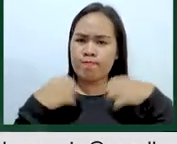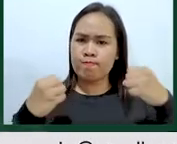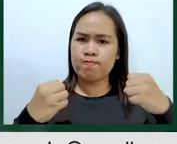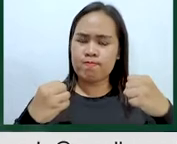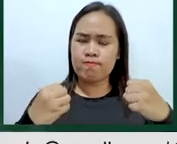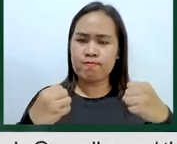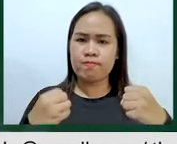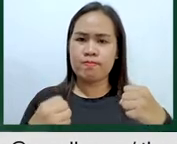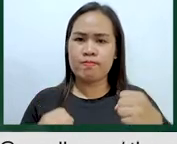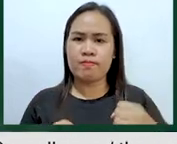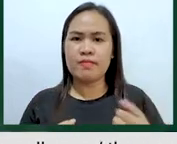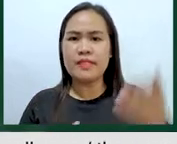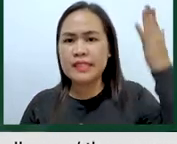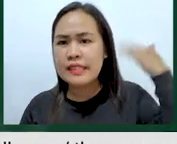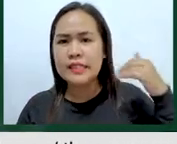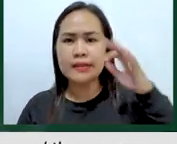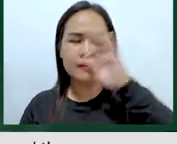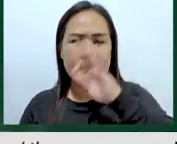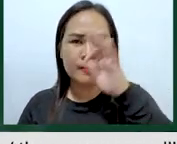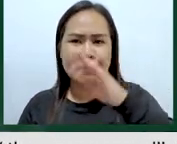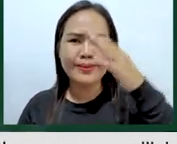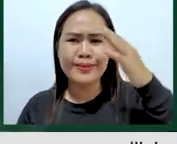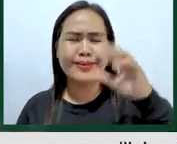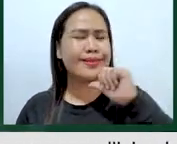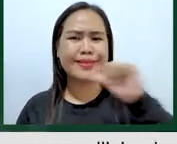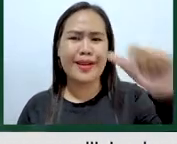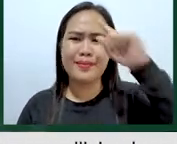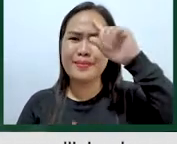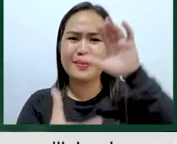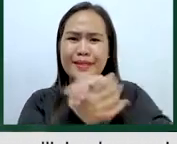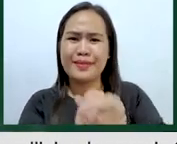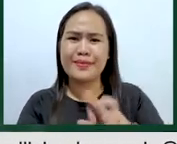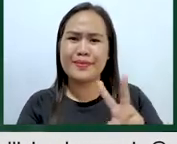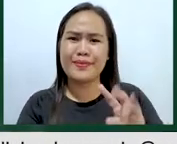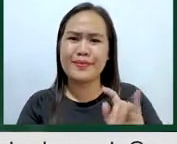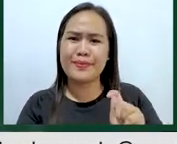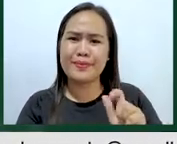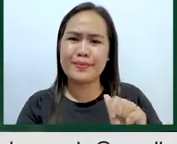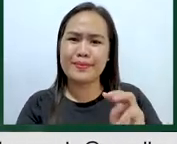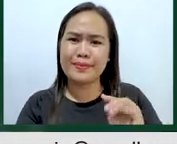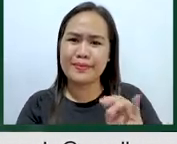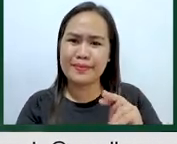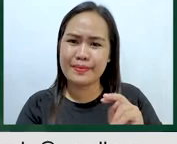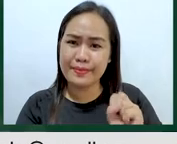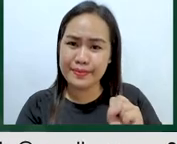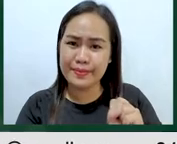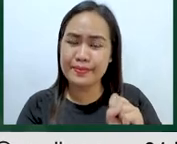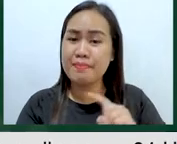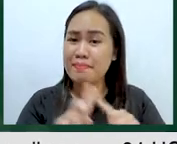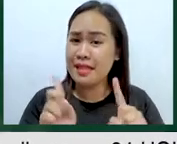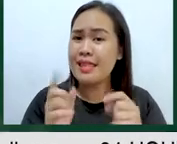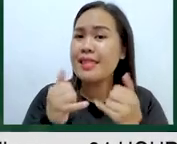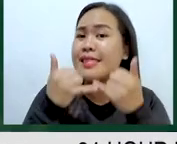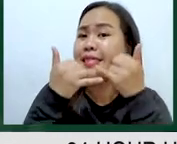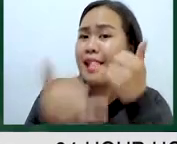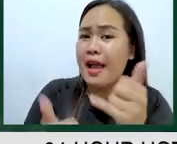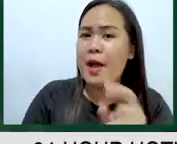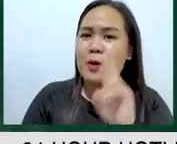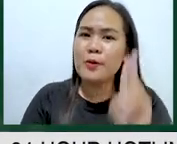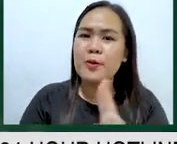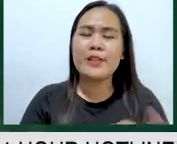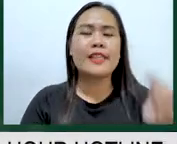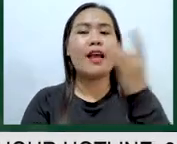no? Ngayon, kung pwedeng 3 times a day, magba-vitamins, di ba? Ginagawa na ngayon, di ba? So,